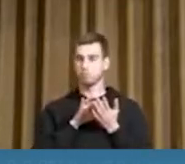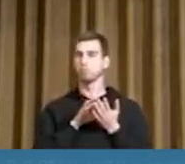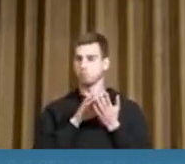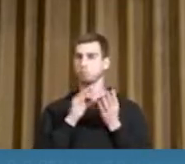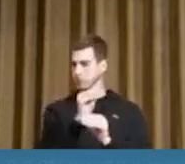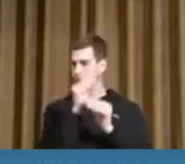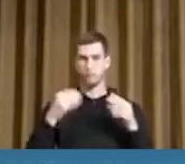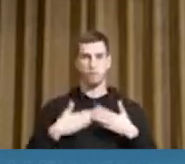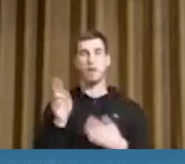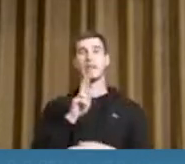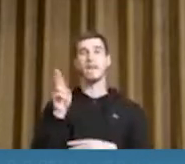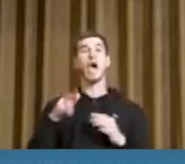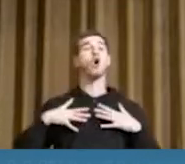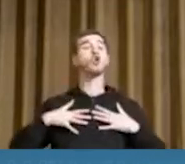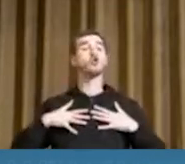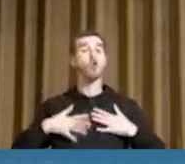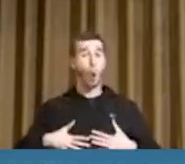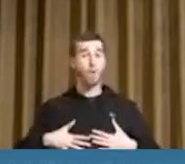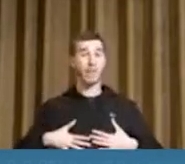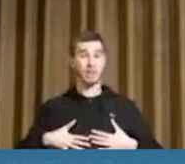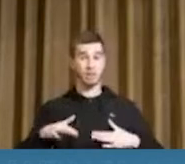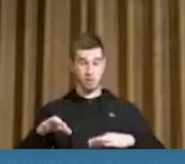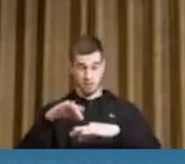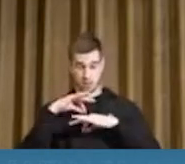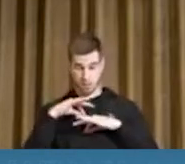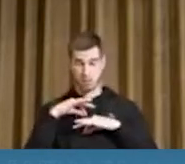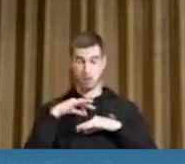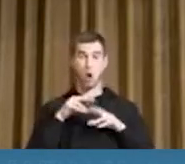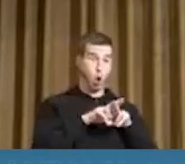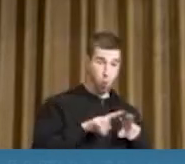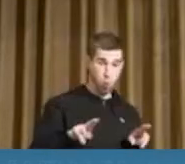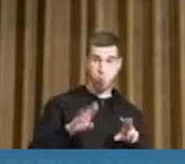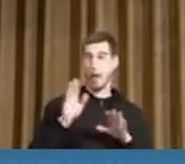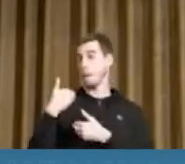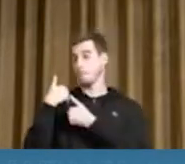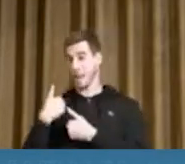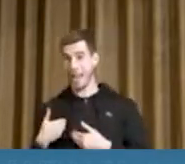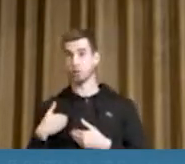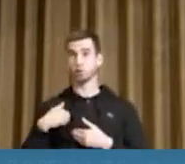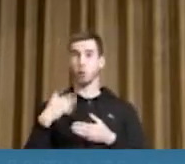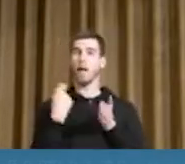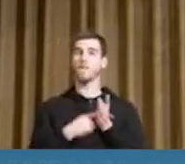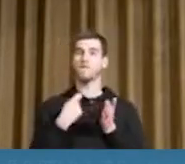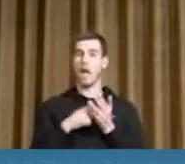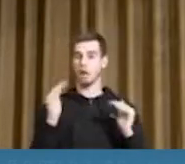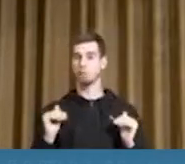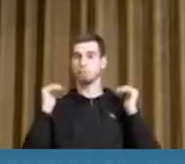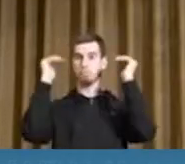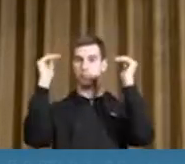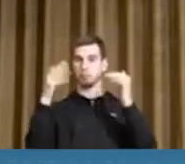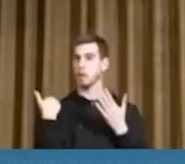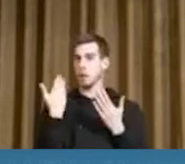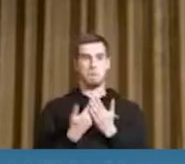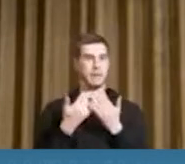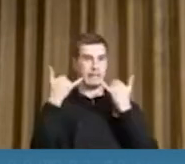Covid-Infektion die Pulswerte in Ruhe, aber auch unter Belastung höher ausfallen. Das konnten wir jetzt in der COSMOS-Studie für